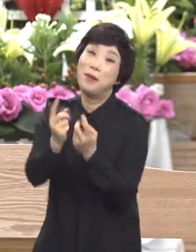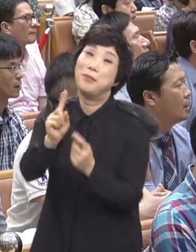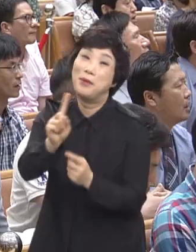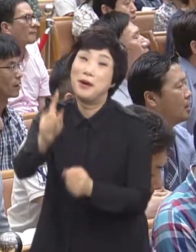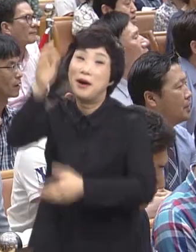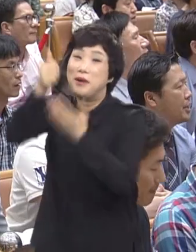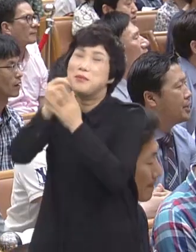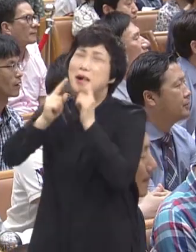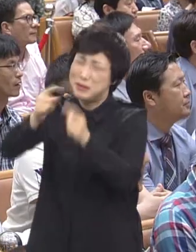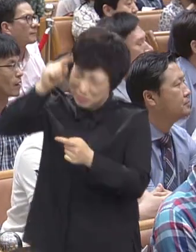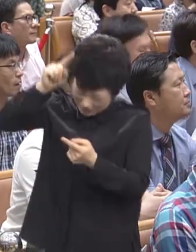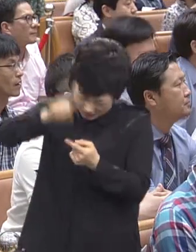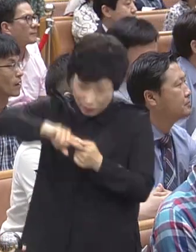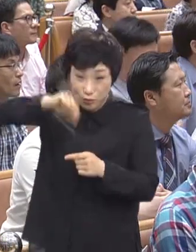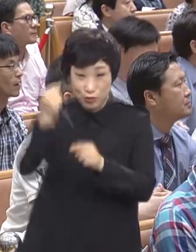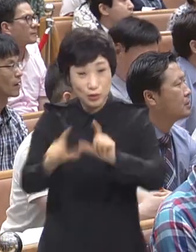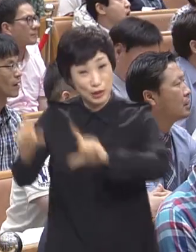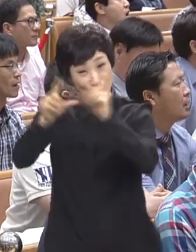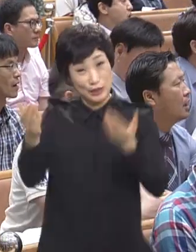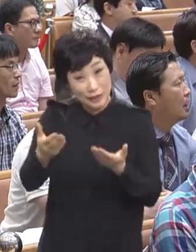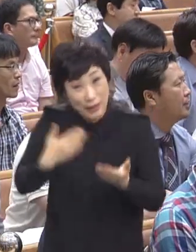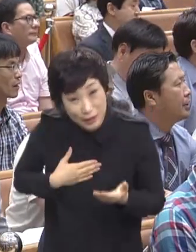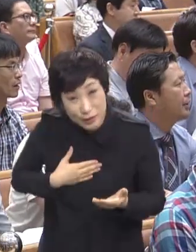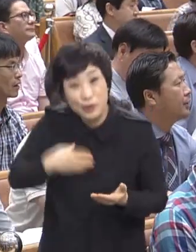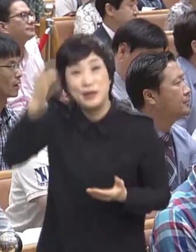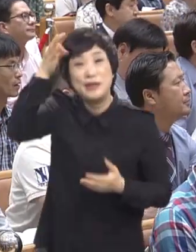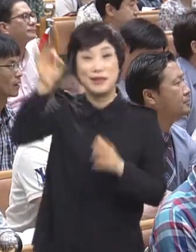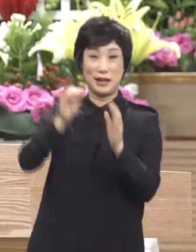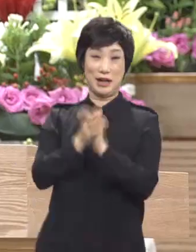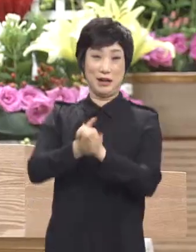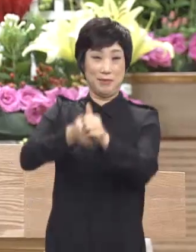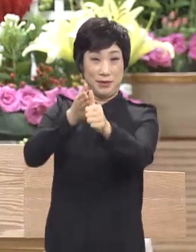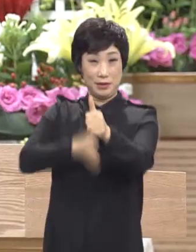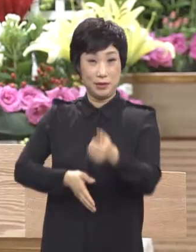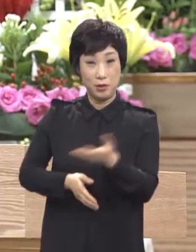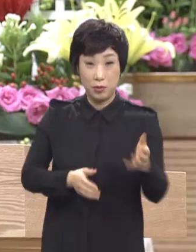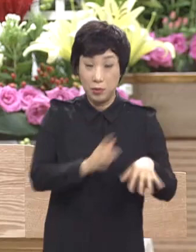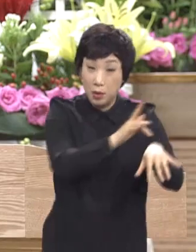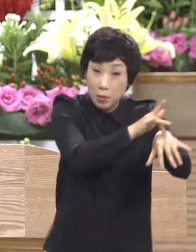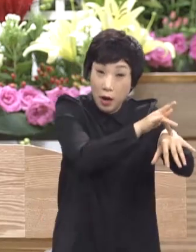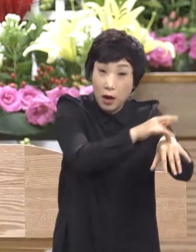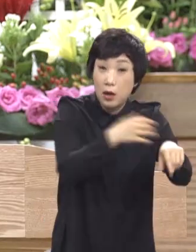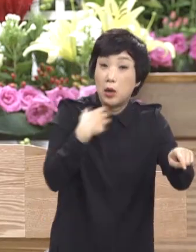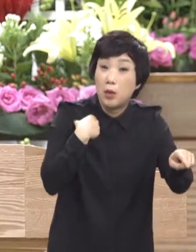것이다. 인정하면 아멘 합시다. 그래서 바귀는